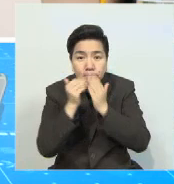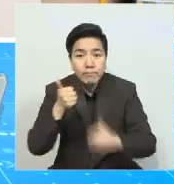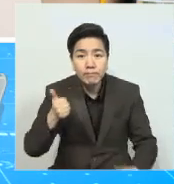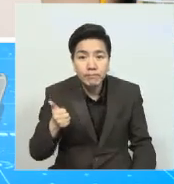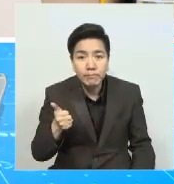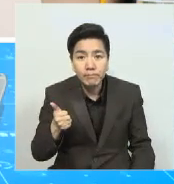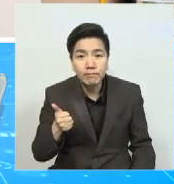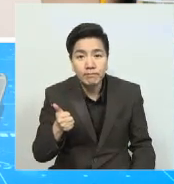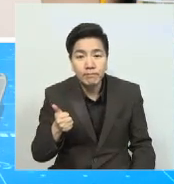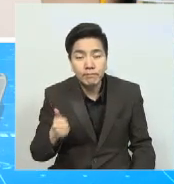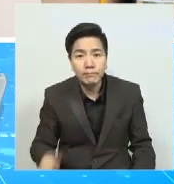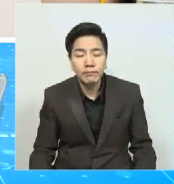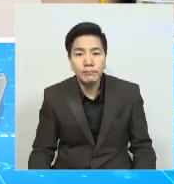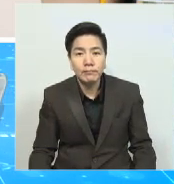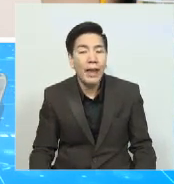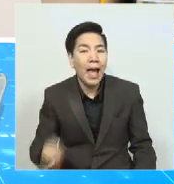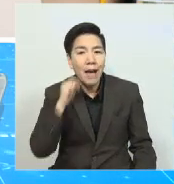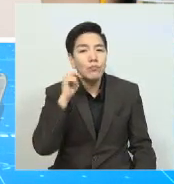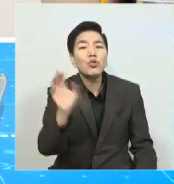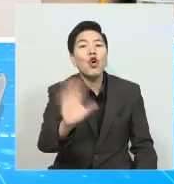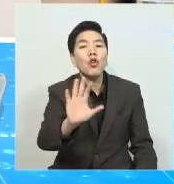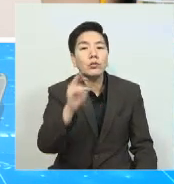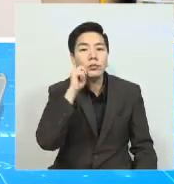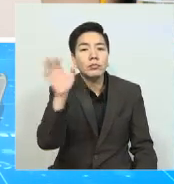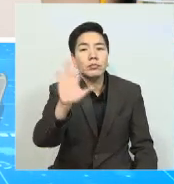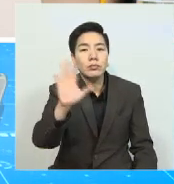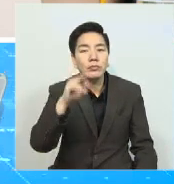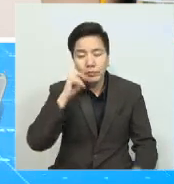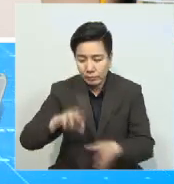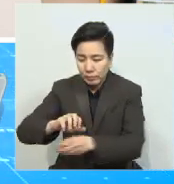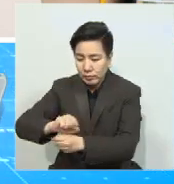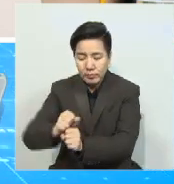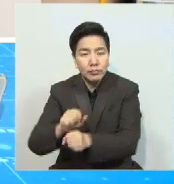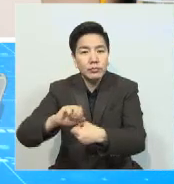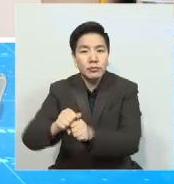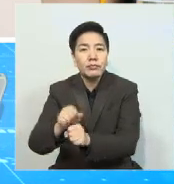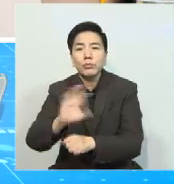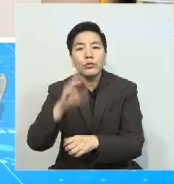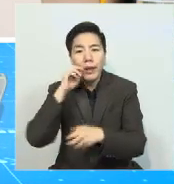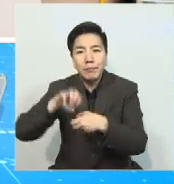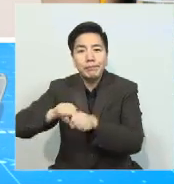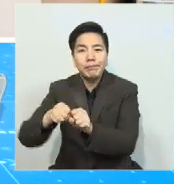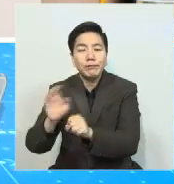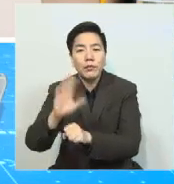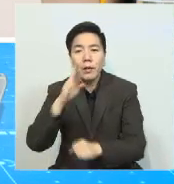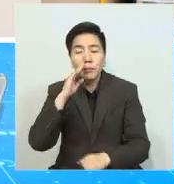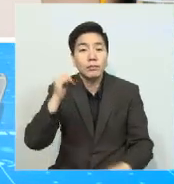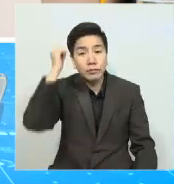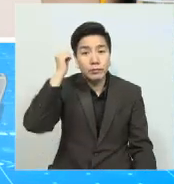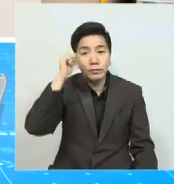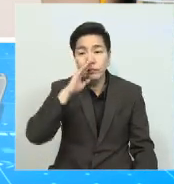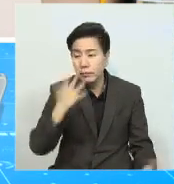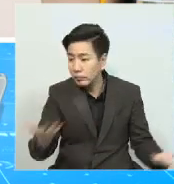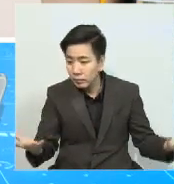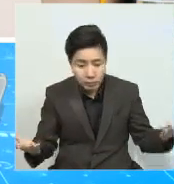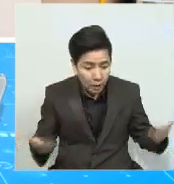งไหมคะ คือไม่ต้องถึงขนาดชุบน้ำนะครับผมว่าหนึ่งถ้าท่านออกมาเพื่อมารอรถป้ายรถเมย์ไม่มี